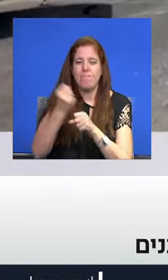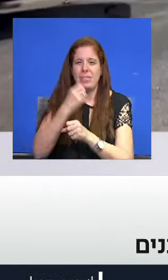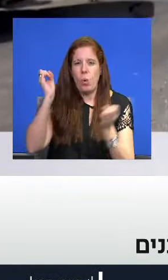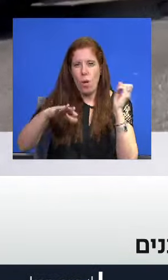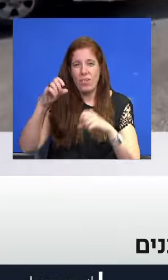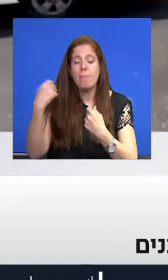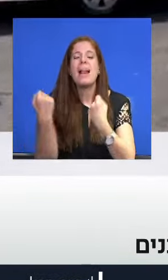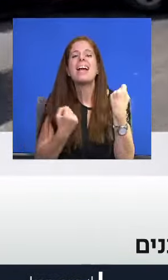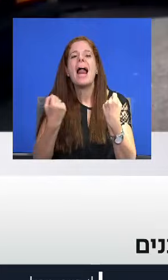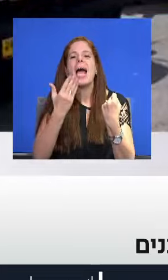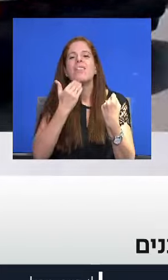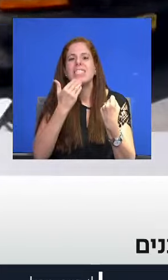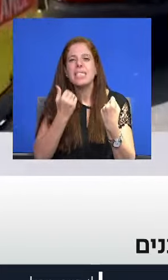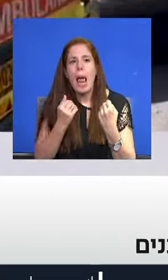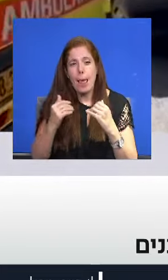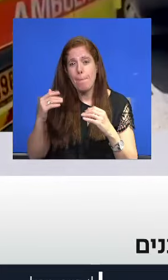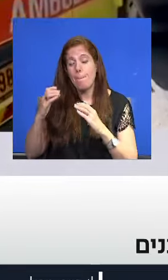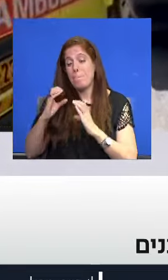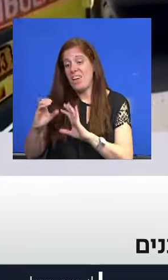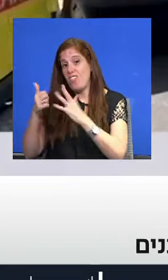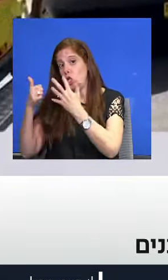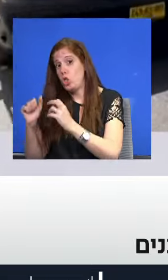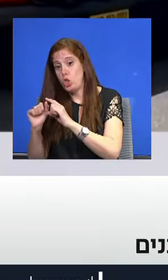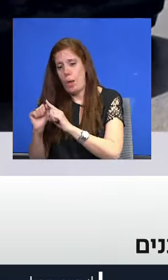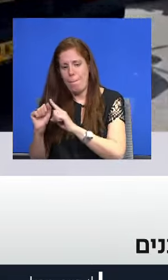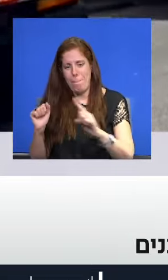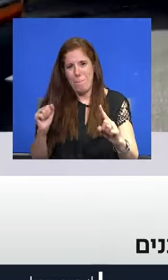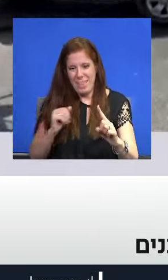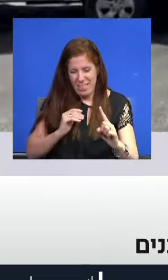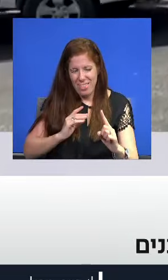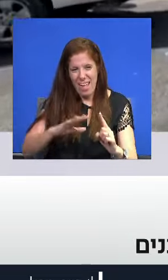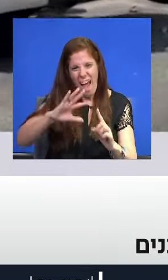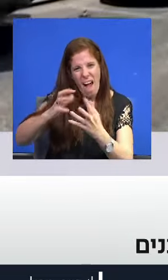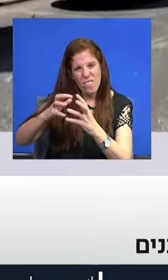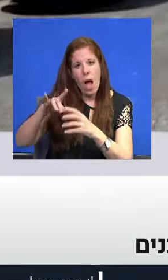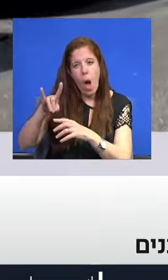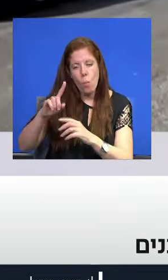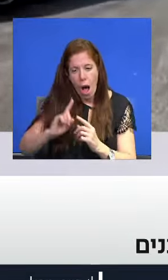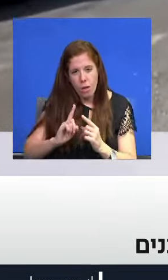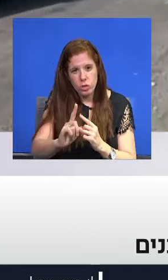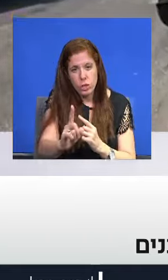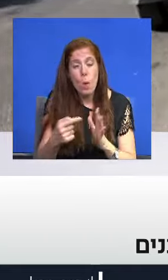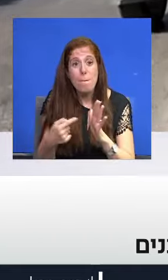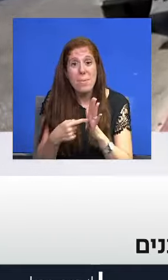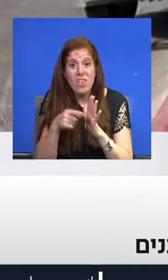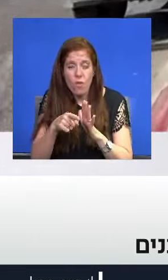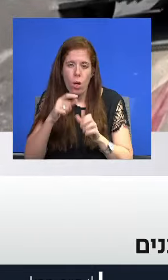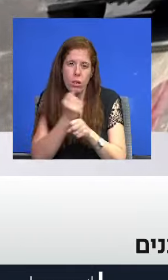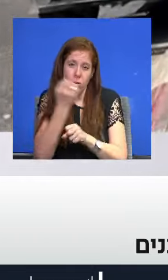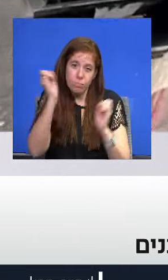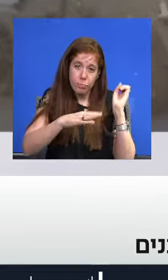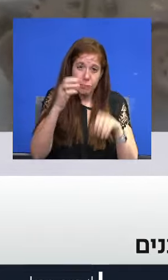שנסעו בקטע מכביש 60 שעובר דרך הכפר הפלסטיני חווארה. בעקבות כך צה"ל